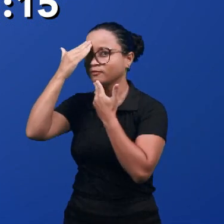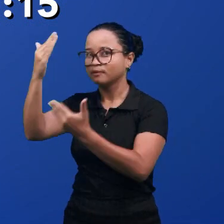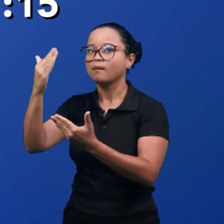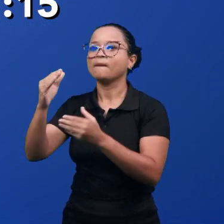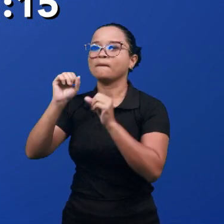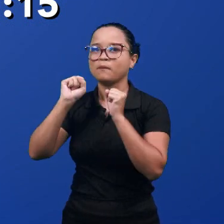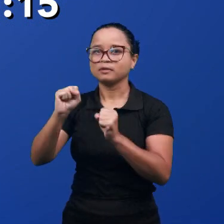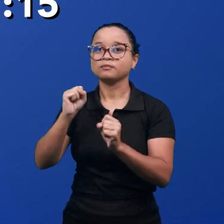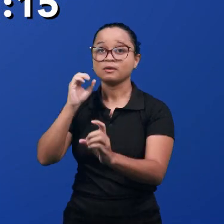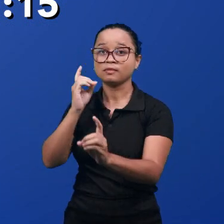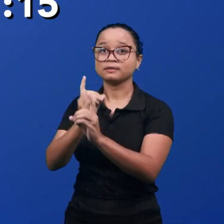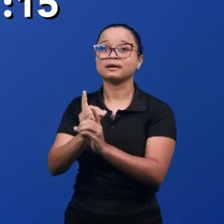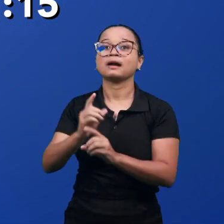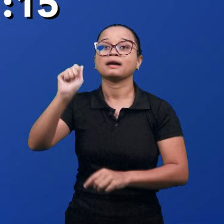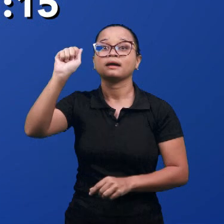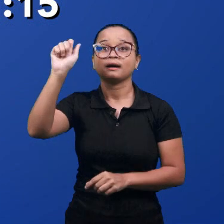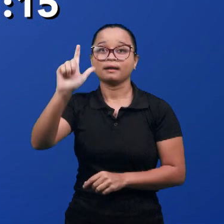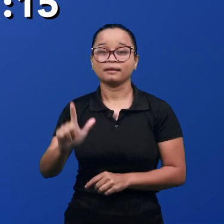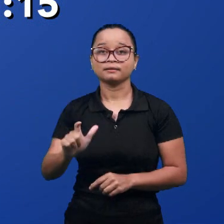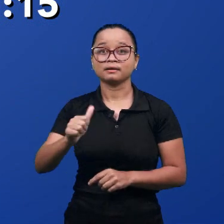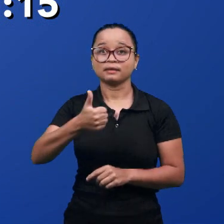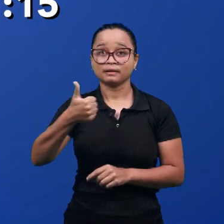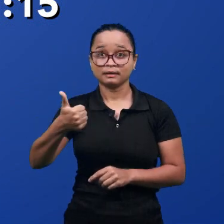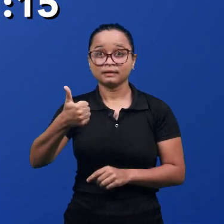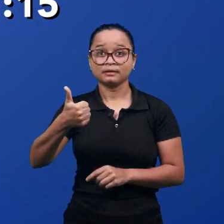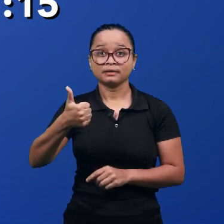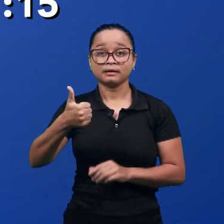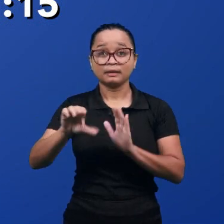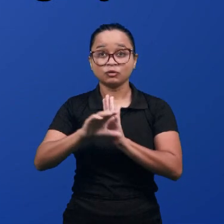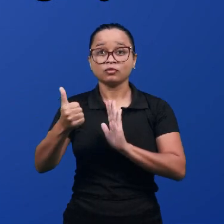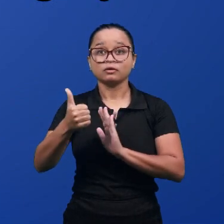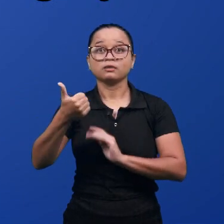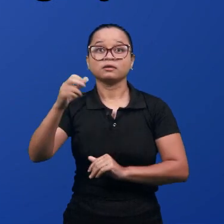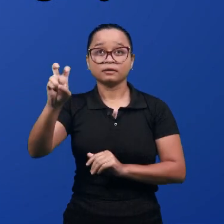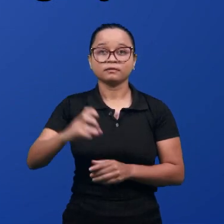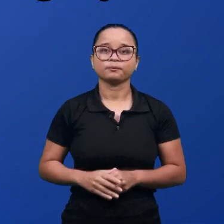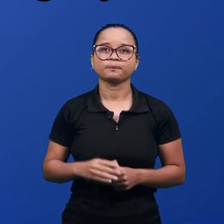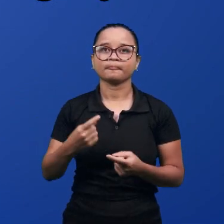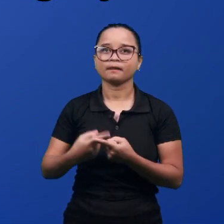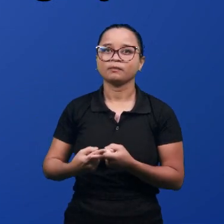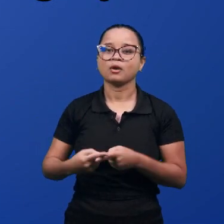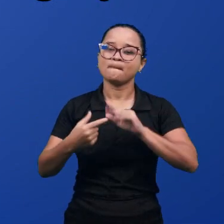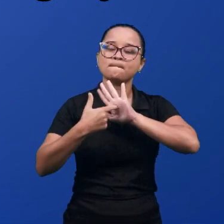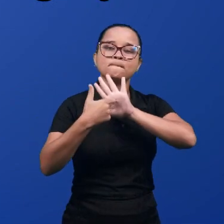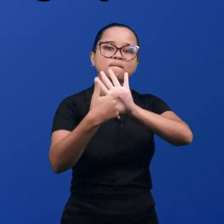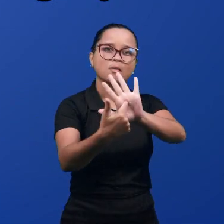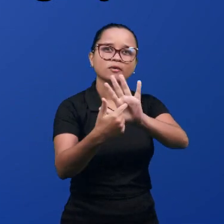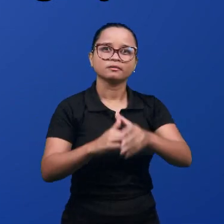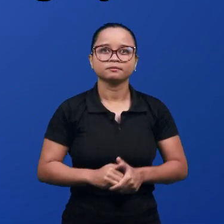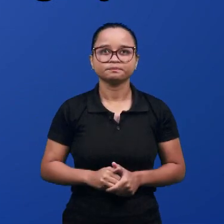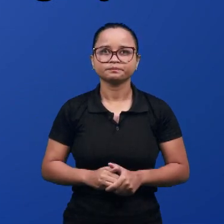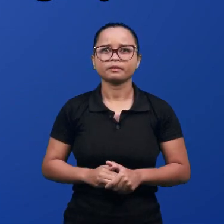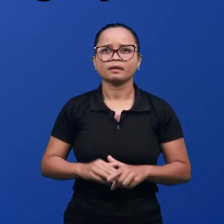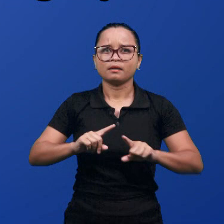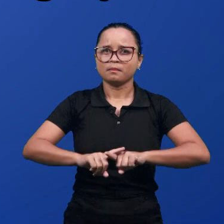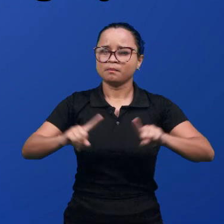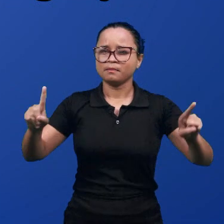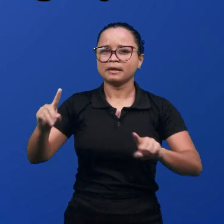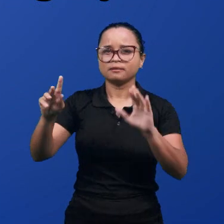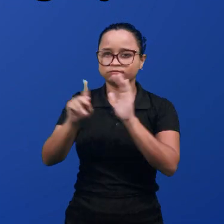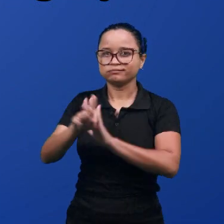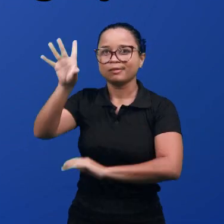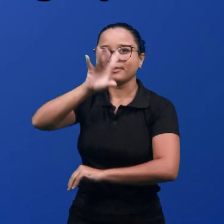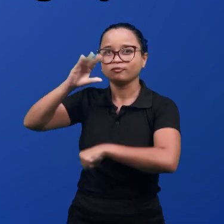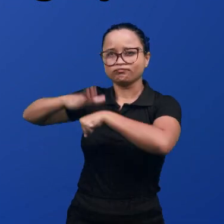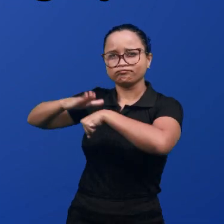à Dieu. Nous pouvons trouver en Galates 1, 15 qui nous dit comme ça. Mais lorsqu'il plut à celui qui